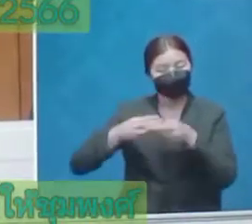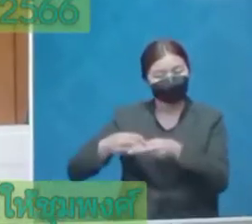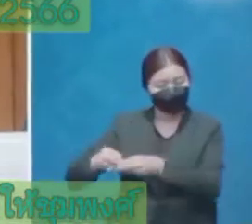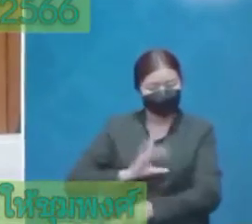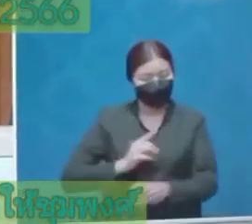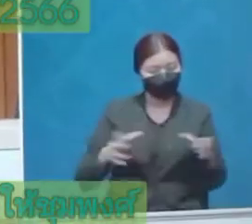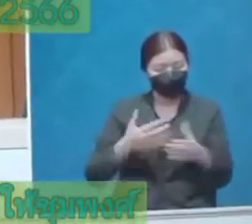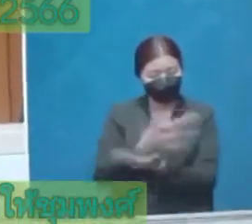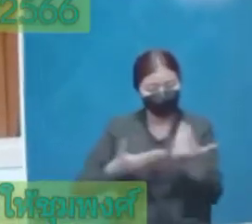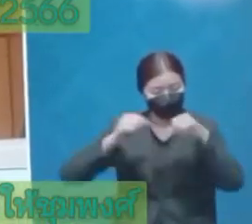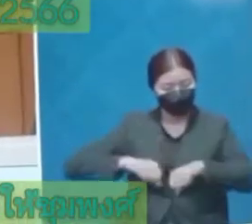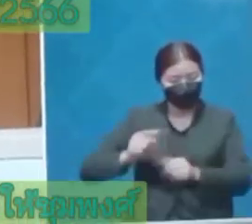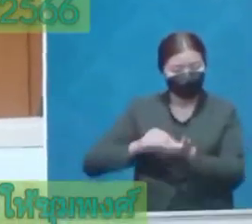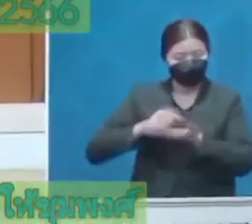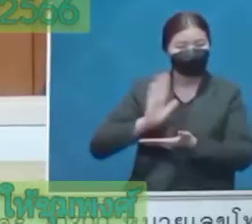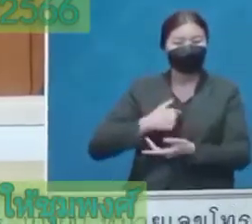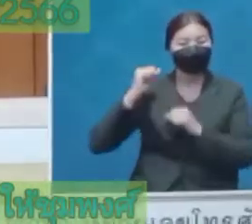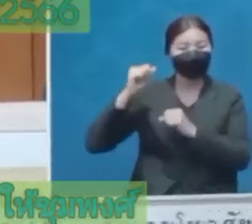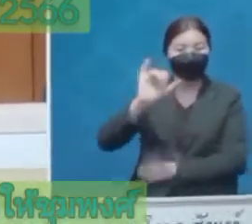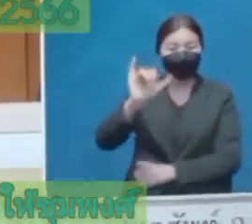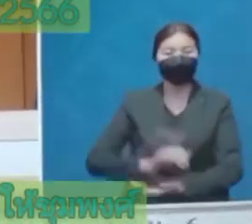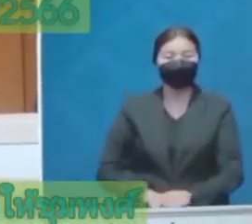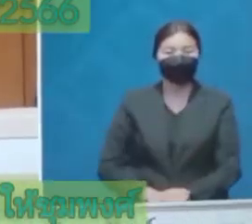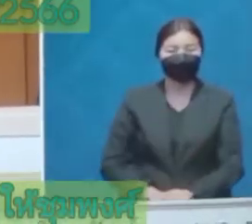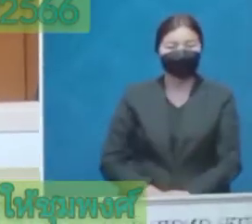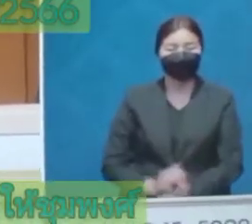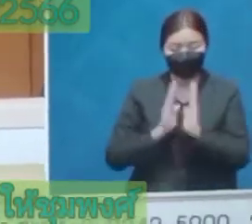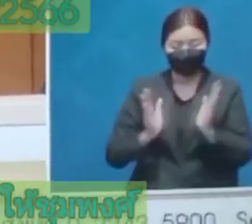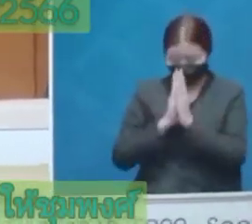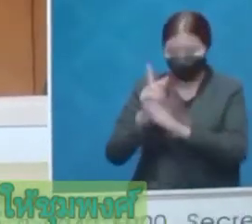คนเดียวคิด10คนคิด20คนไม่ต้องยกยังไม่ต้องมาทวงผมไปตอนนี้ขอบคุณครับท่านประธานครับสวัสดีครับ